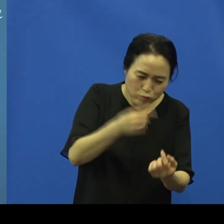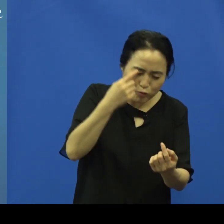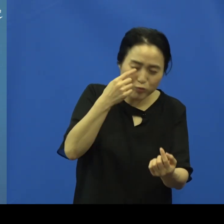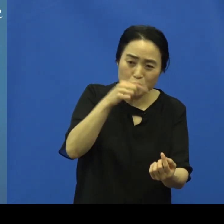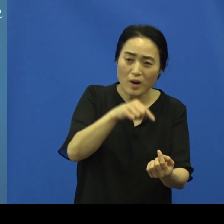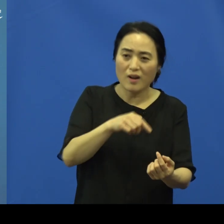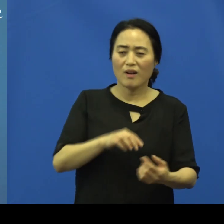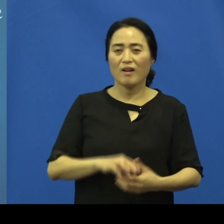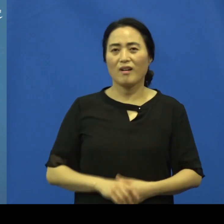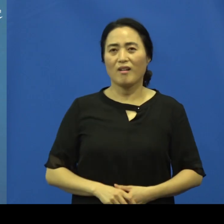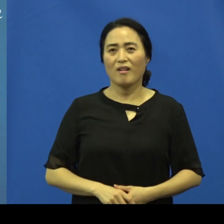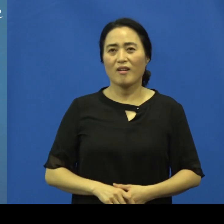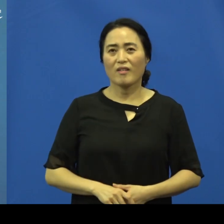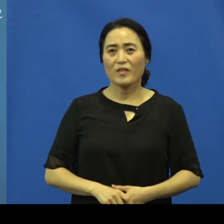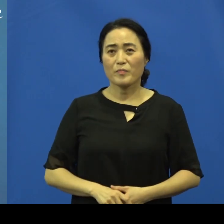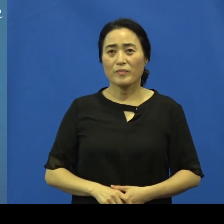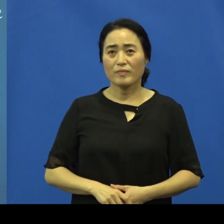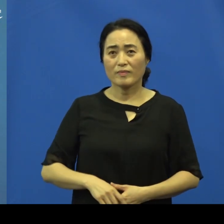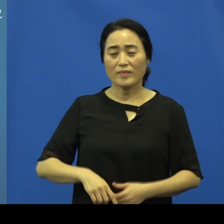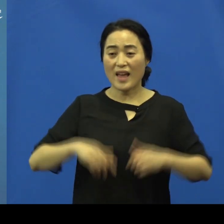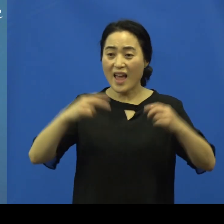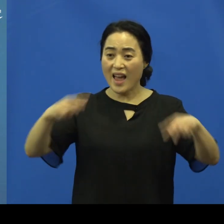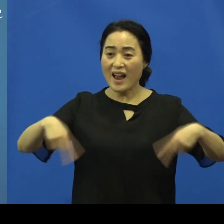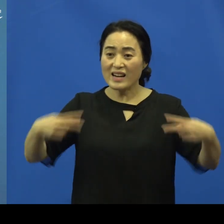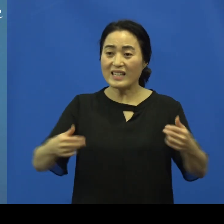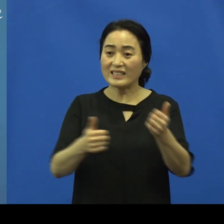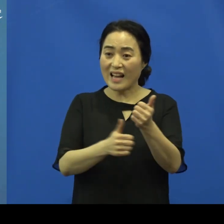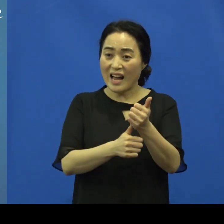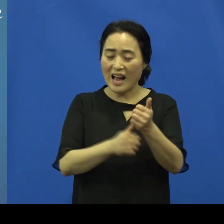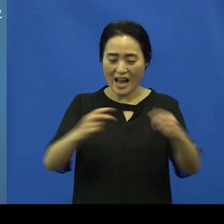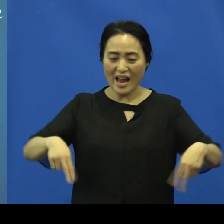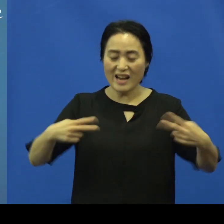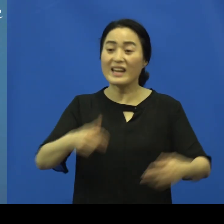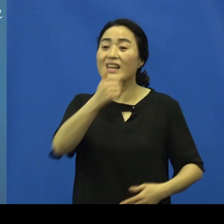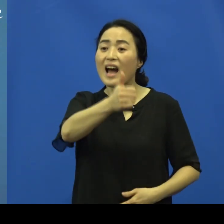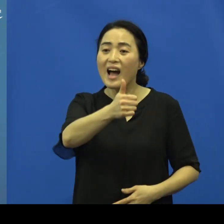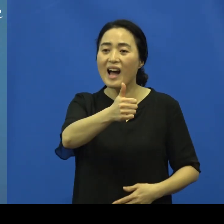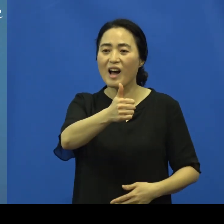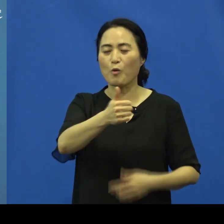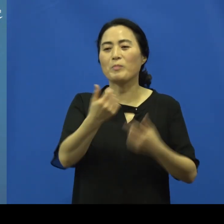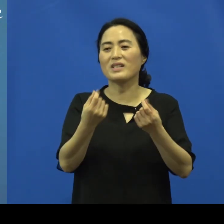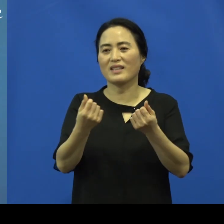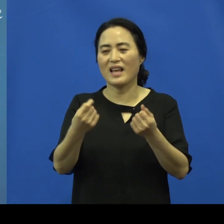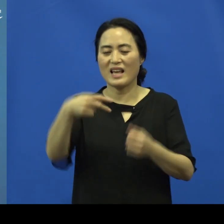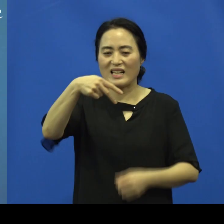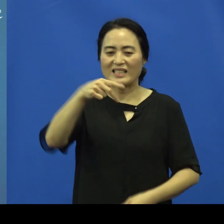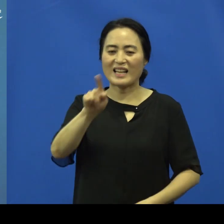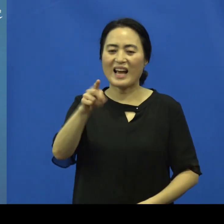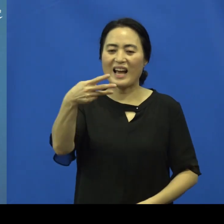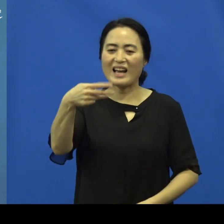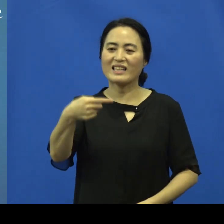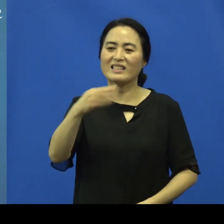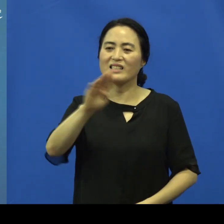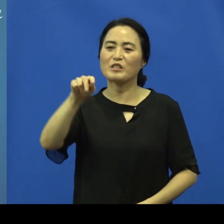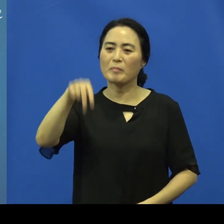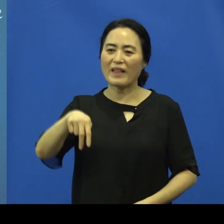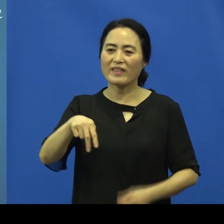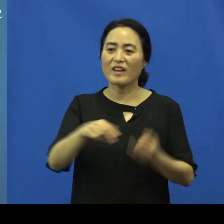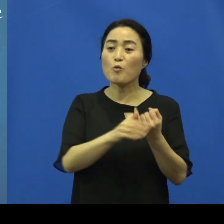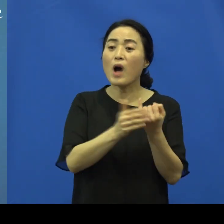사렙다 과부의 죽은 아들을 침상에 누이고 그 아이의 위에 몸을 이렇게 폈던 거죠. 그 엘리야도 비슷하게